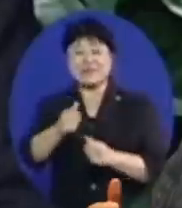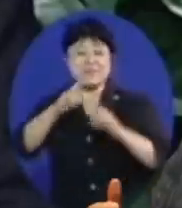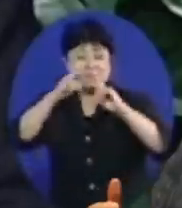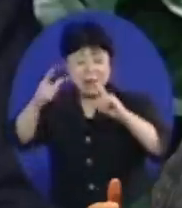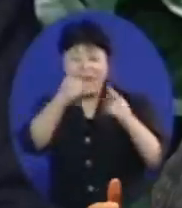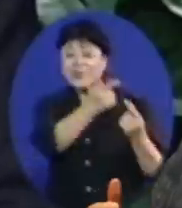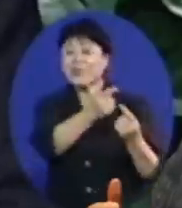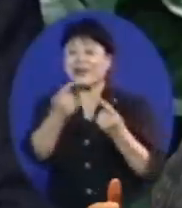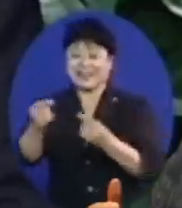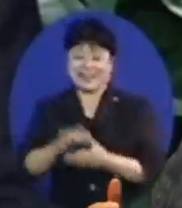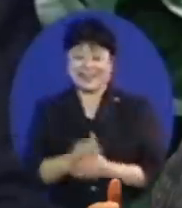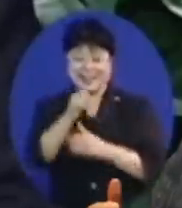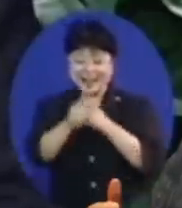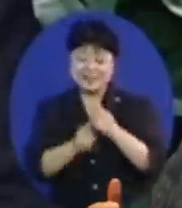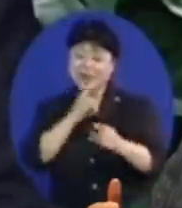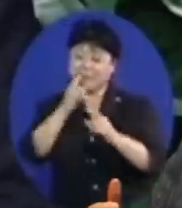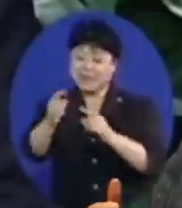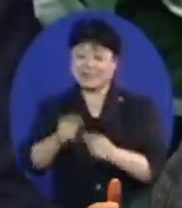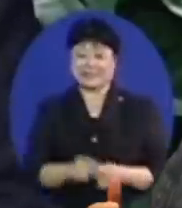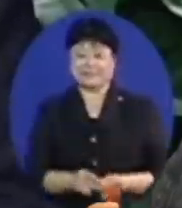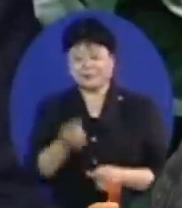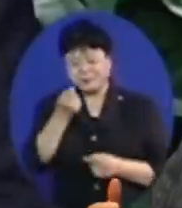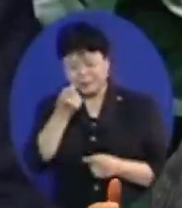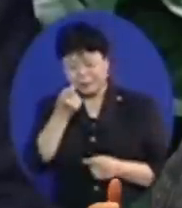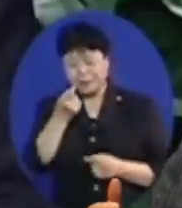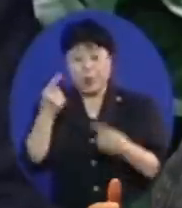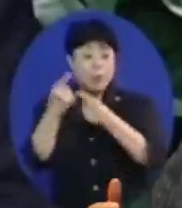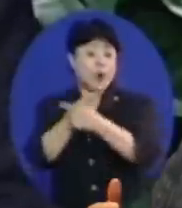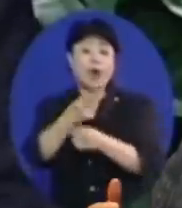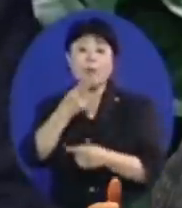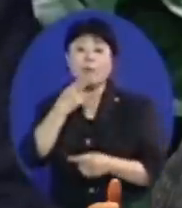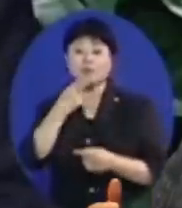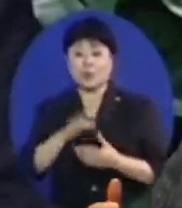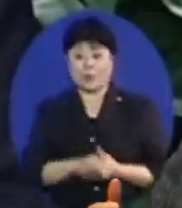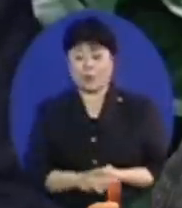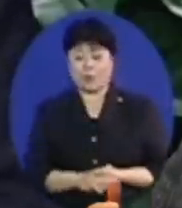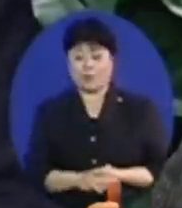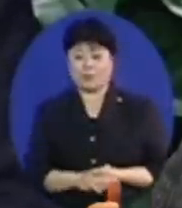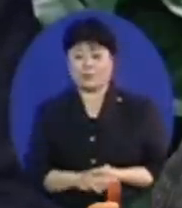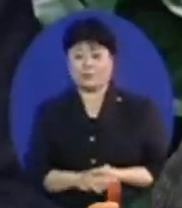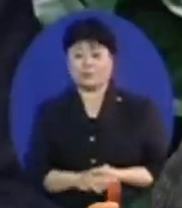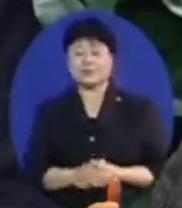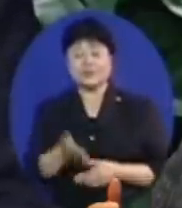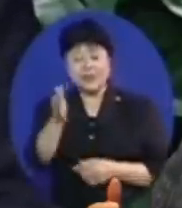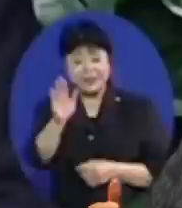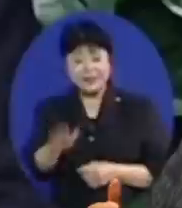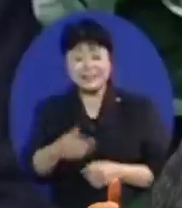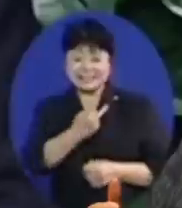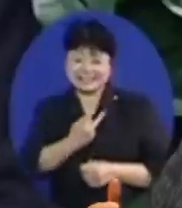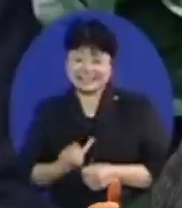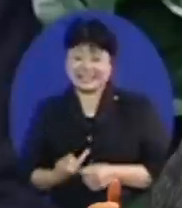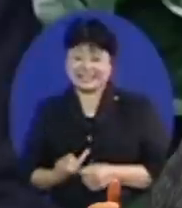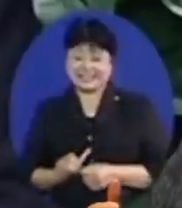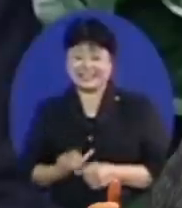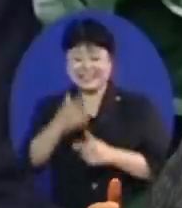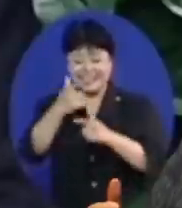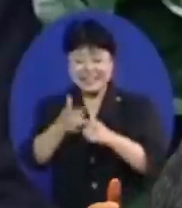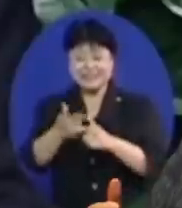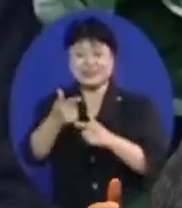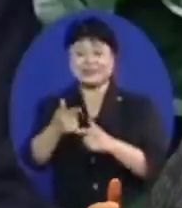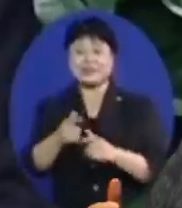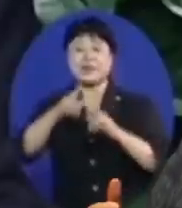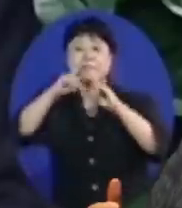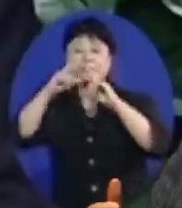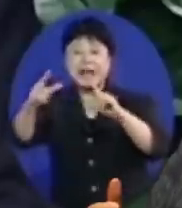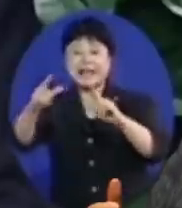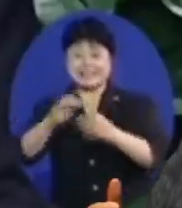것입니다. 하나님의 말씀은 1.1핵도 변화될 수 없습니다. 그런데 제자들은 예수님의 하신